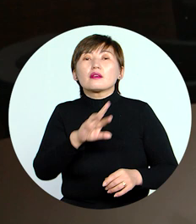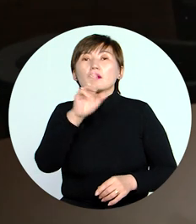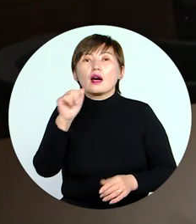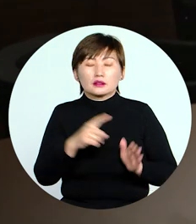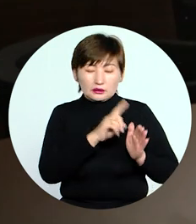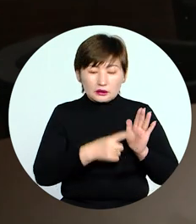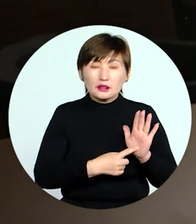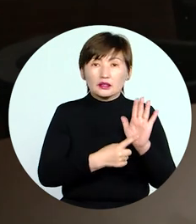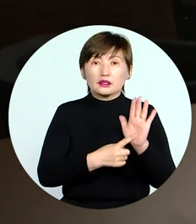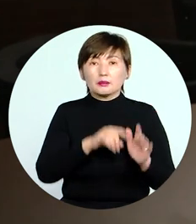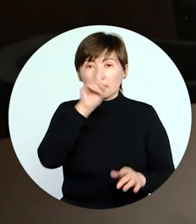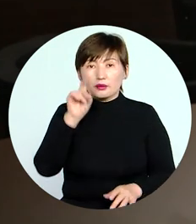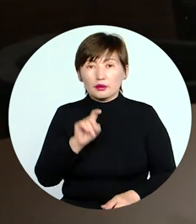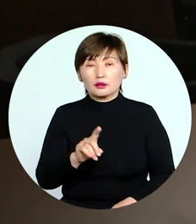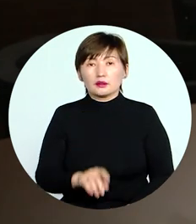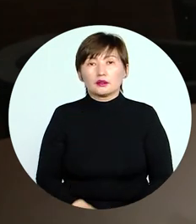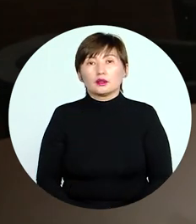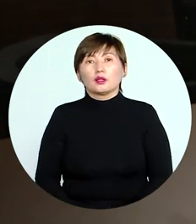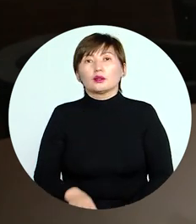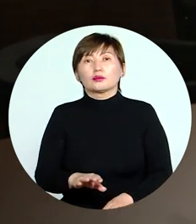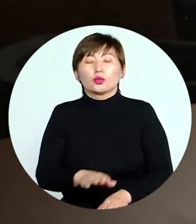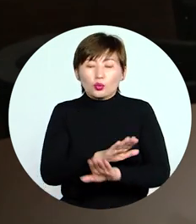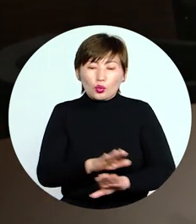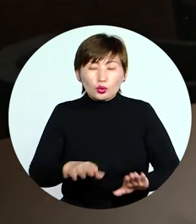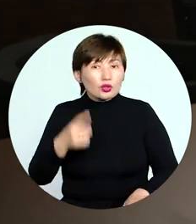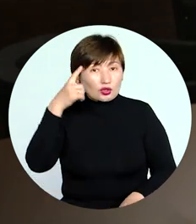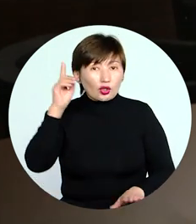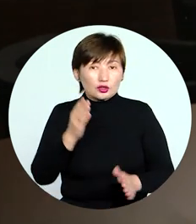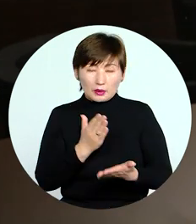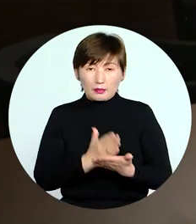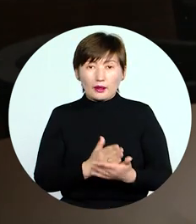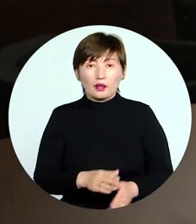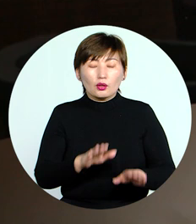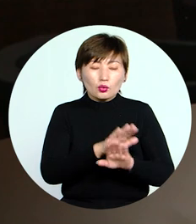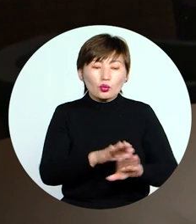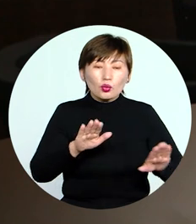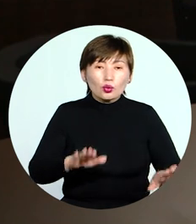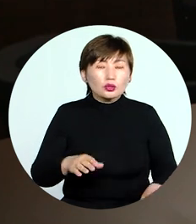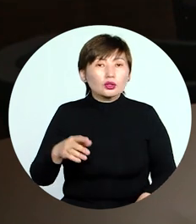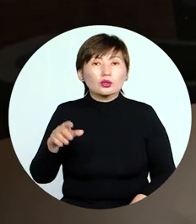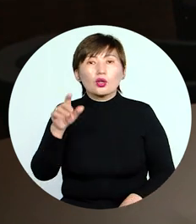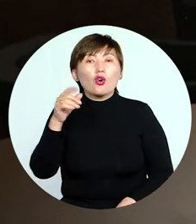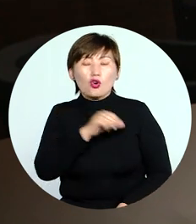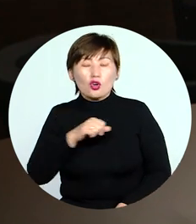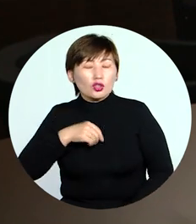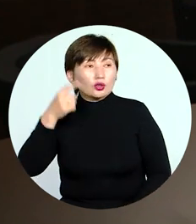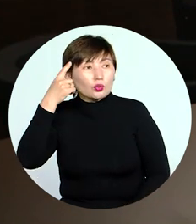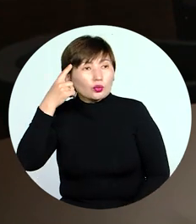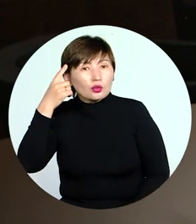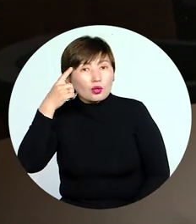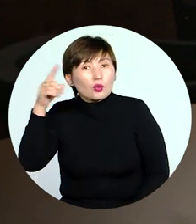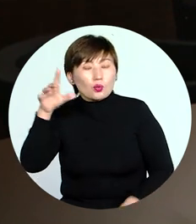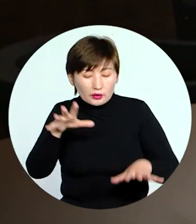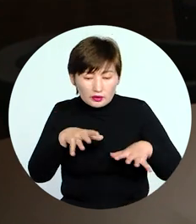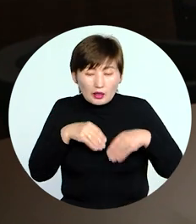үзье. Хүүхдэд зориулсан хөгжмийн тусгайлан хөгжмийн зохиолчд бичдэг нь хүүхдийн өөрийнх нь хүлээж авах энэ одоо тархины